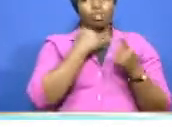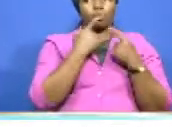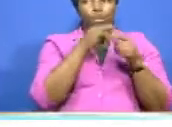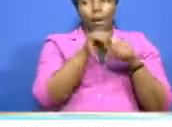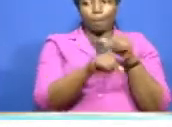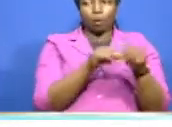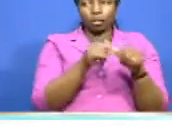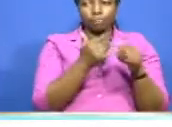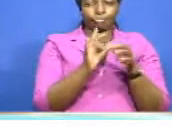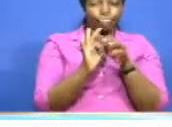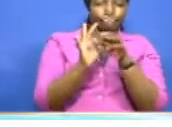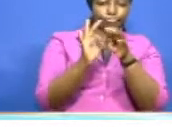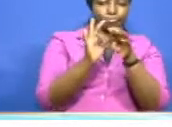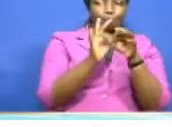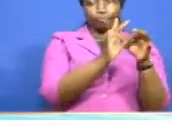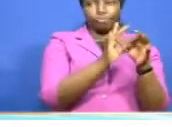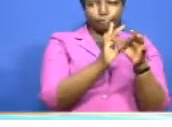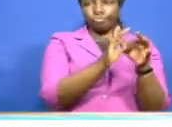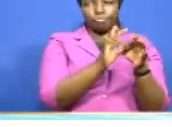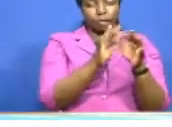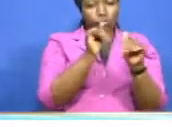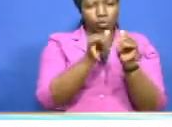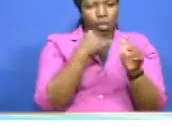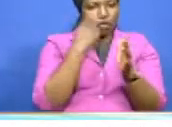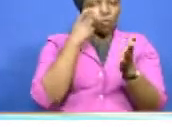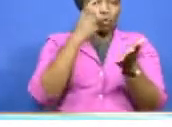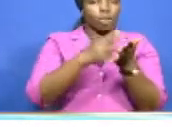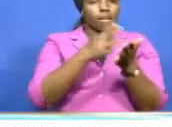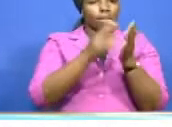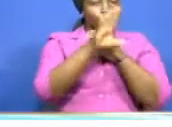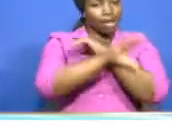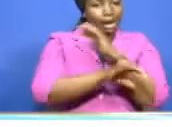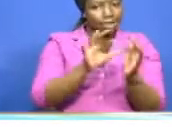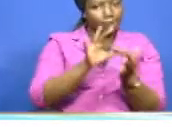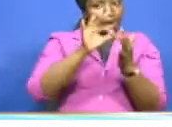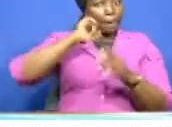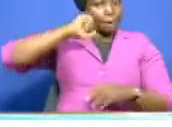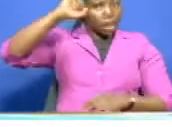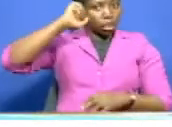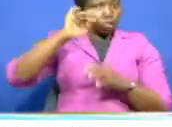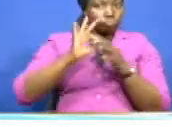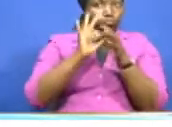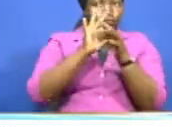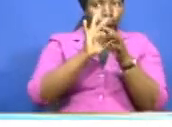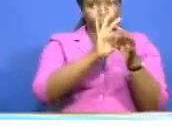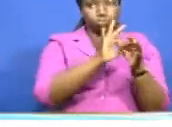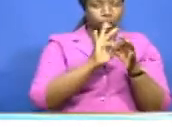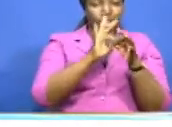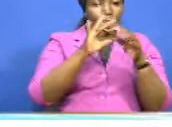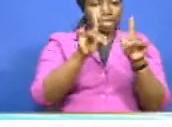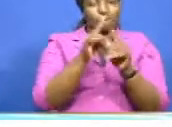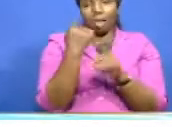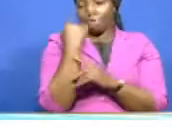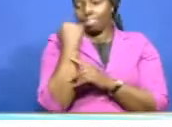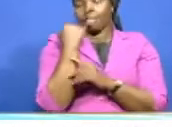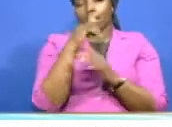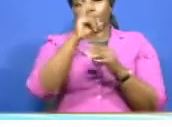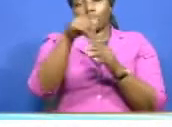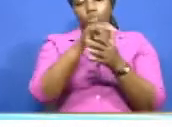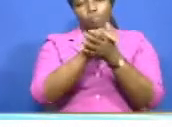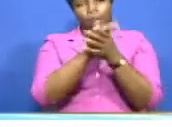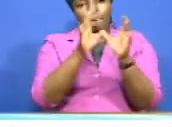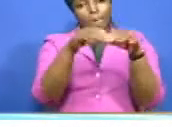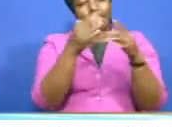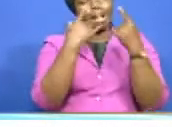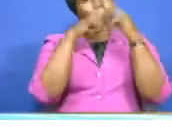na ile miungano ambayo tumeshuhudia humu nchini, hasa miungano ya kisiasa, na hapo jana ni kwamba chama cha Jubilee kilitangaza